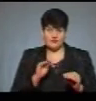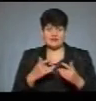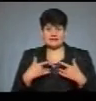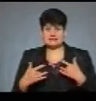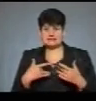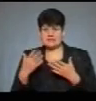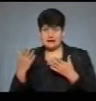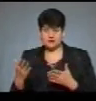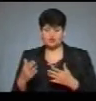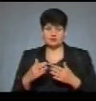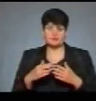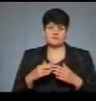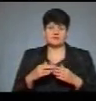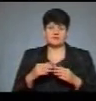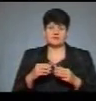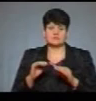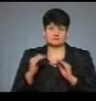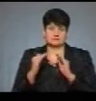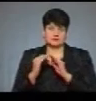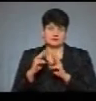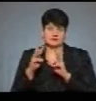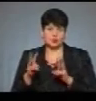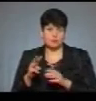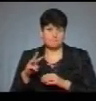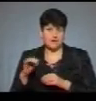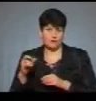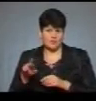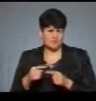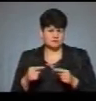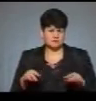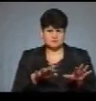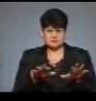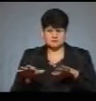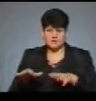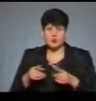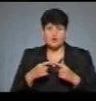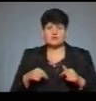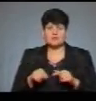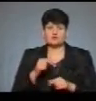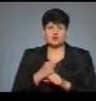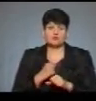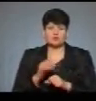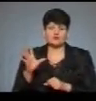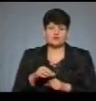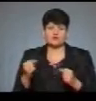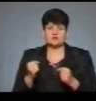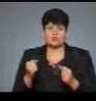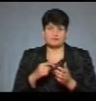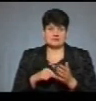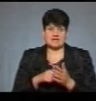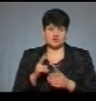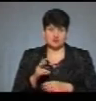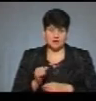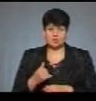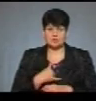сцену, резиденцію Святого Миколая, інші локації і, відповідно, організовувати безпосередню роботу всього зимового містечка. Крім цього, у